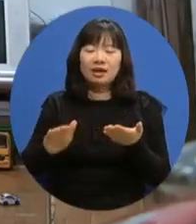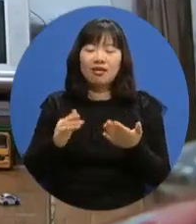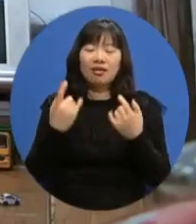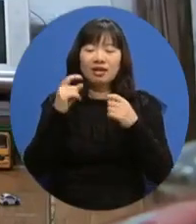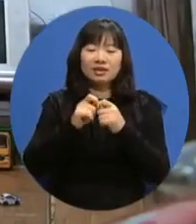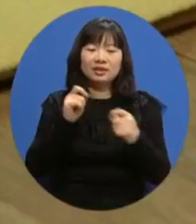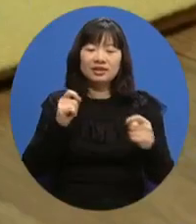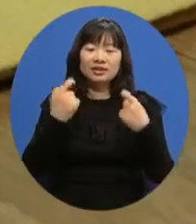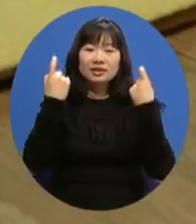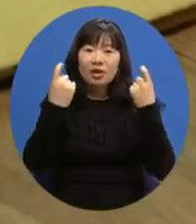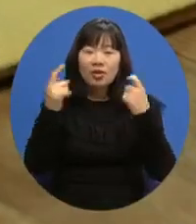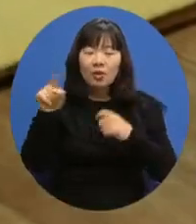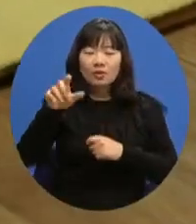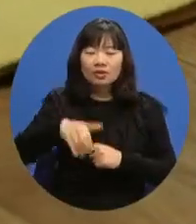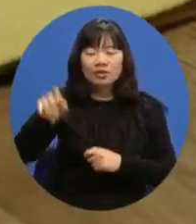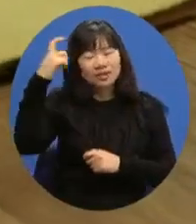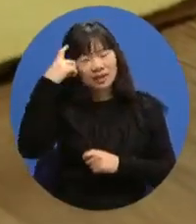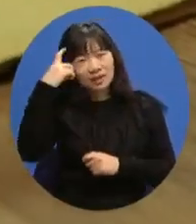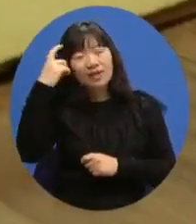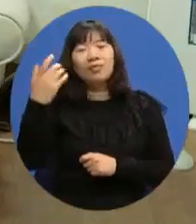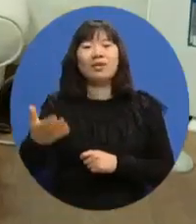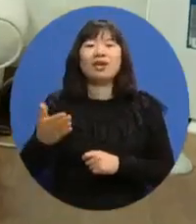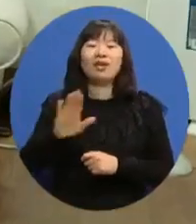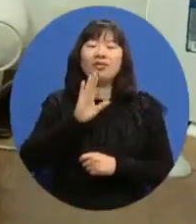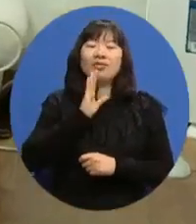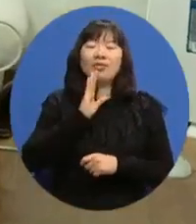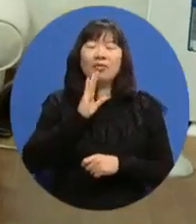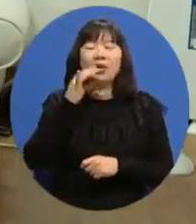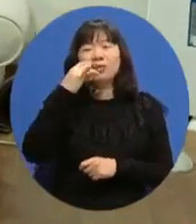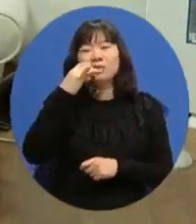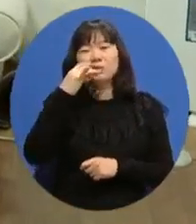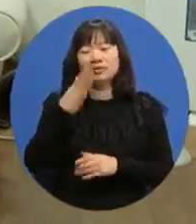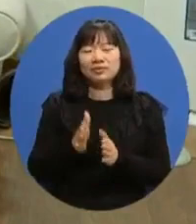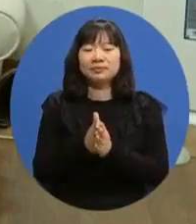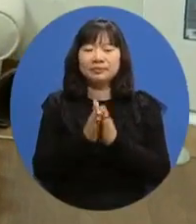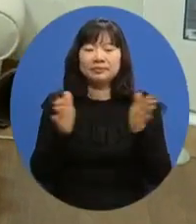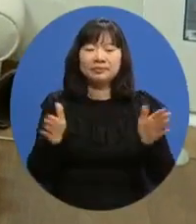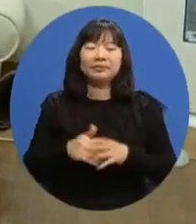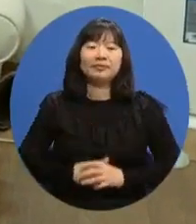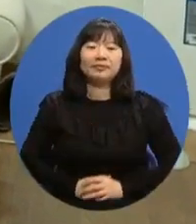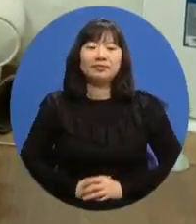여행? 도대체 어딜 가려는 걸까요? 점점 궁금해지는데요.